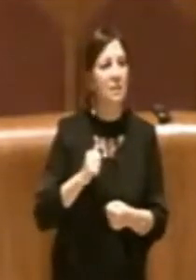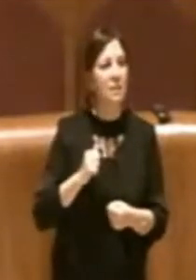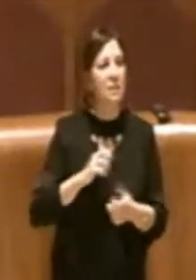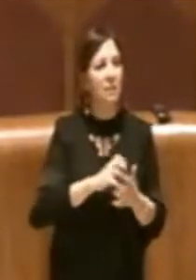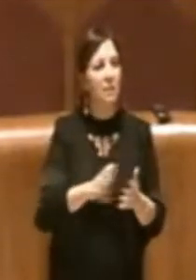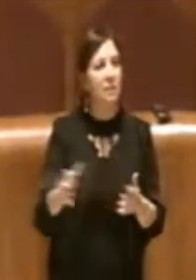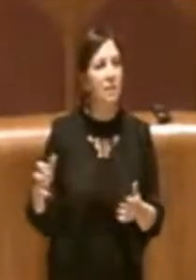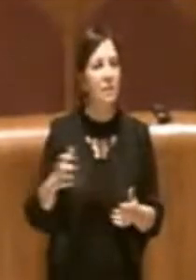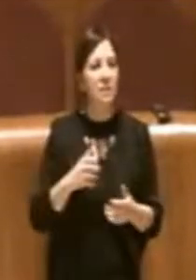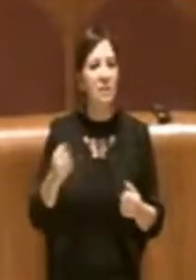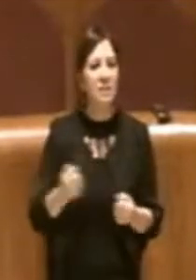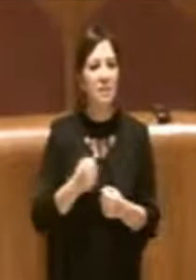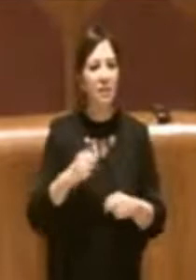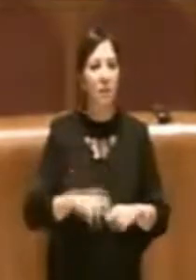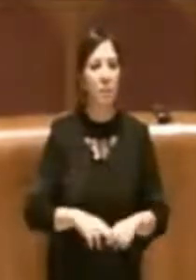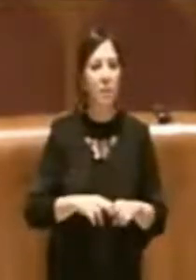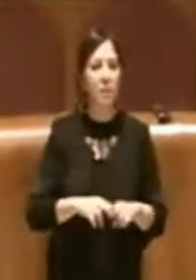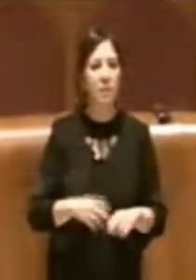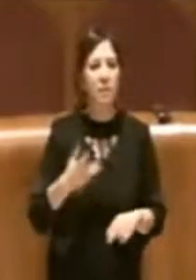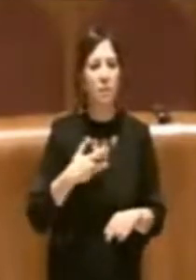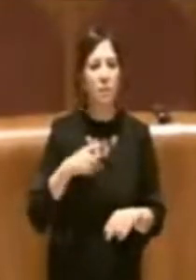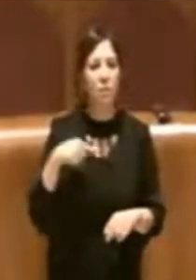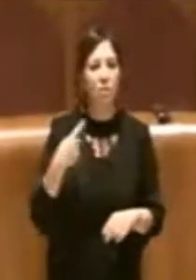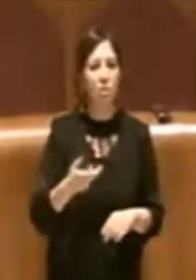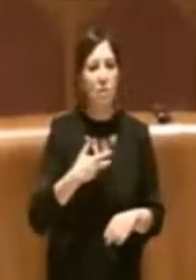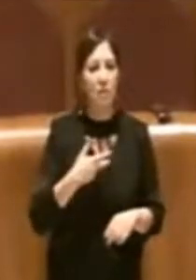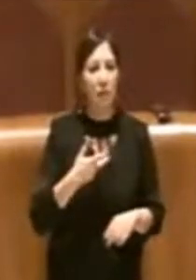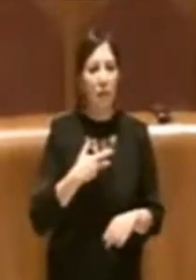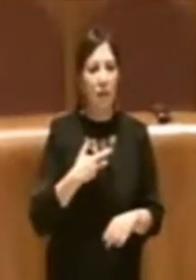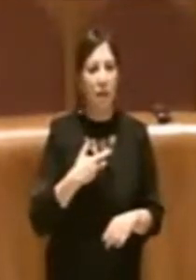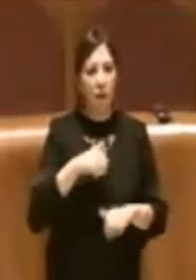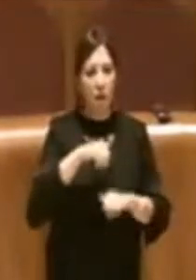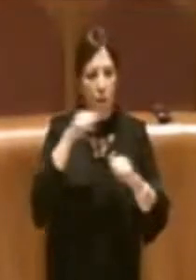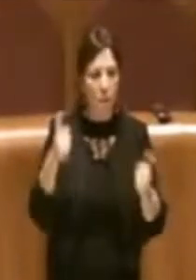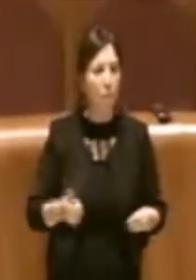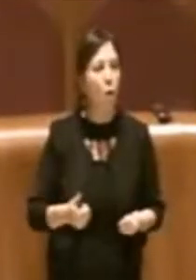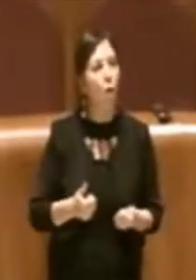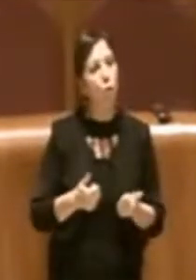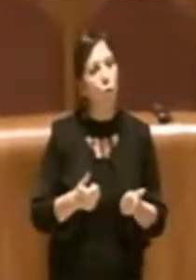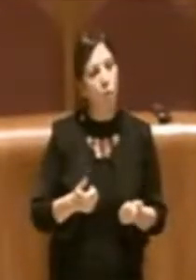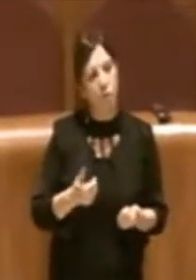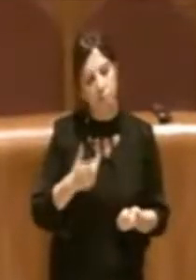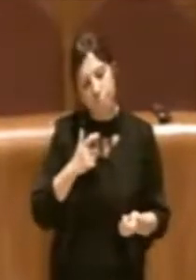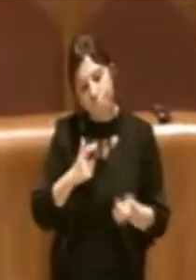di iniziative permanenti. Poi ci sarà modo, insomma, di